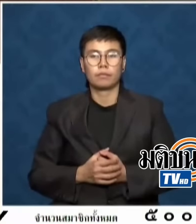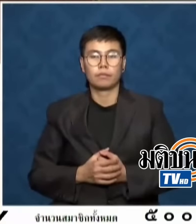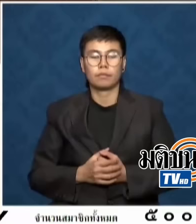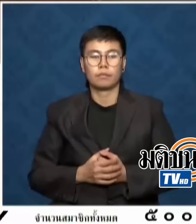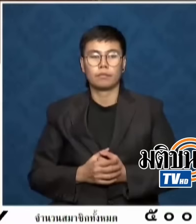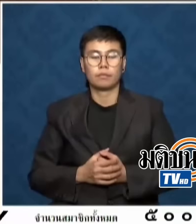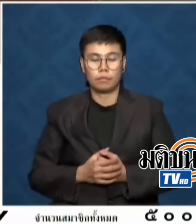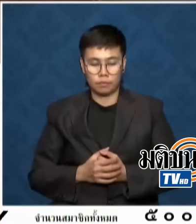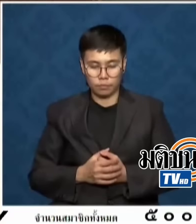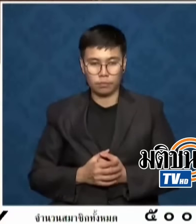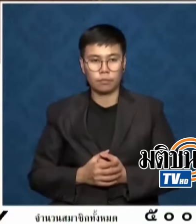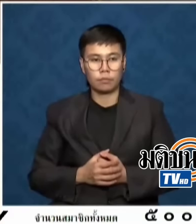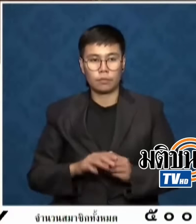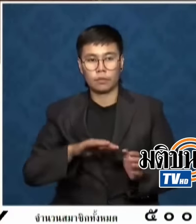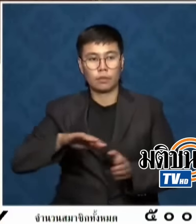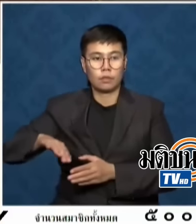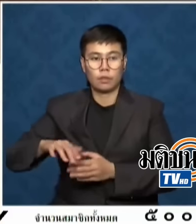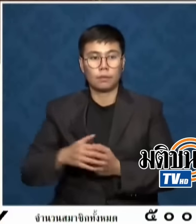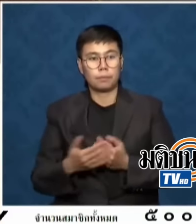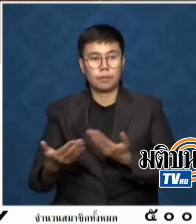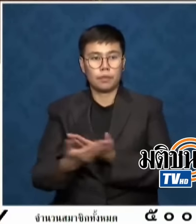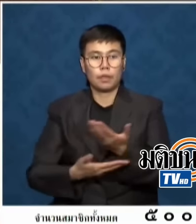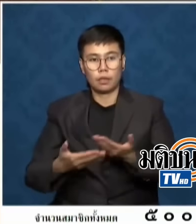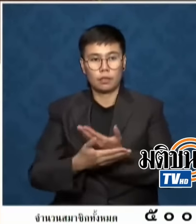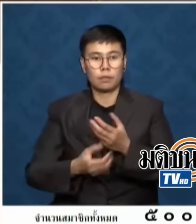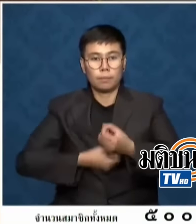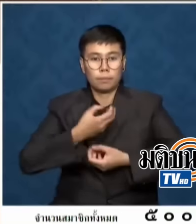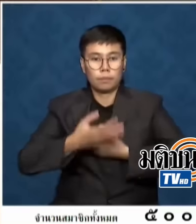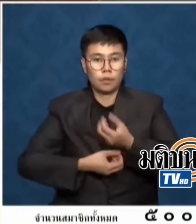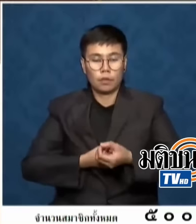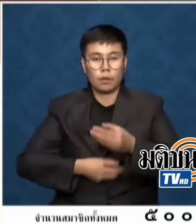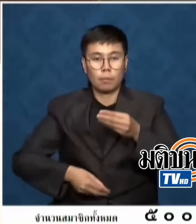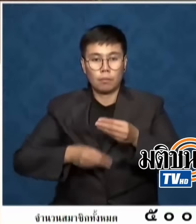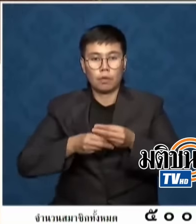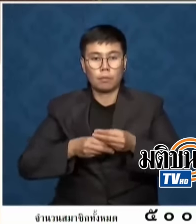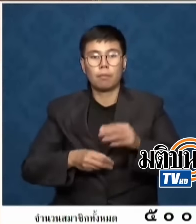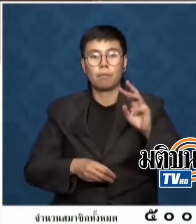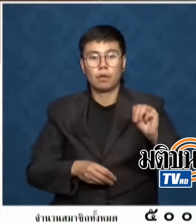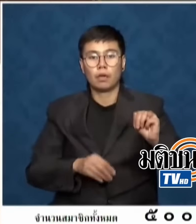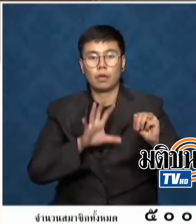ต่อไปนะครับเป็นการพิจารณาคำสงวนความเห็นขอเพิ่มมาตรา